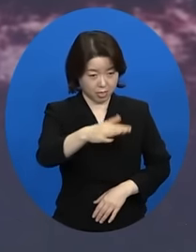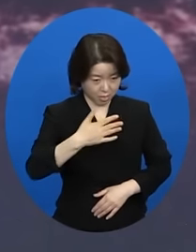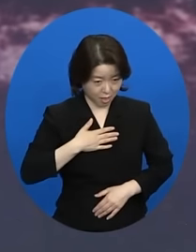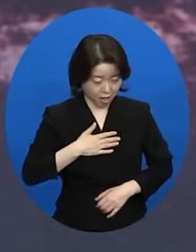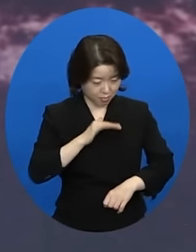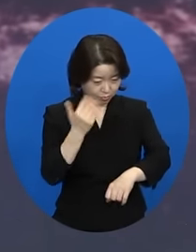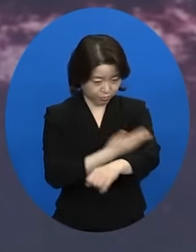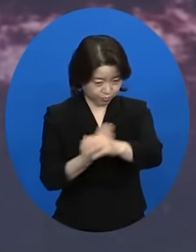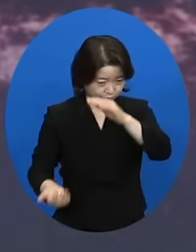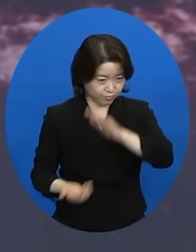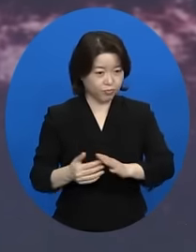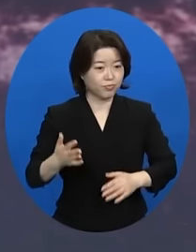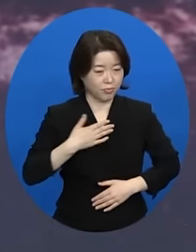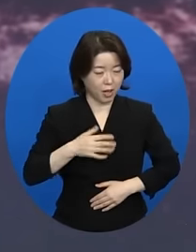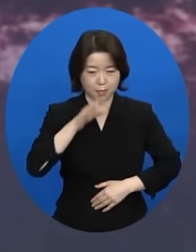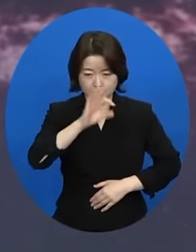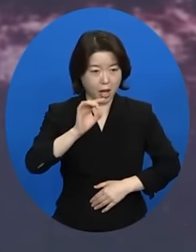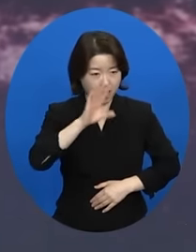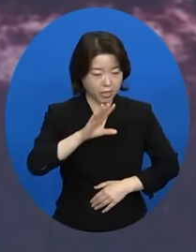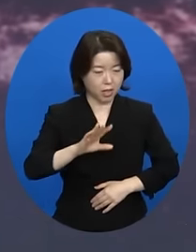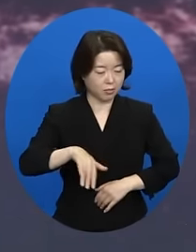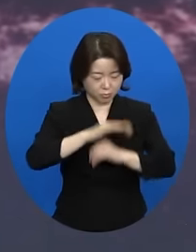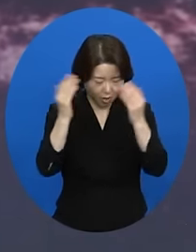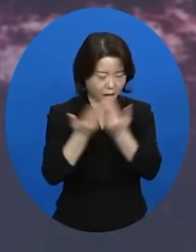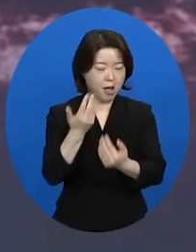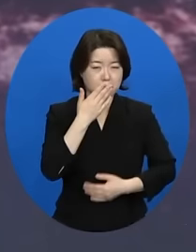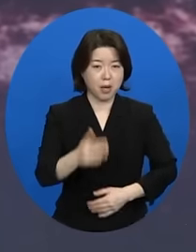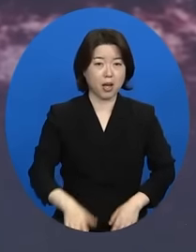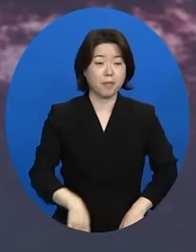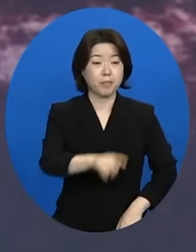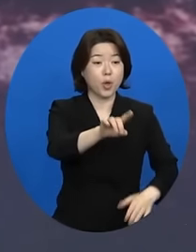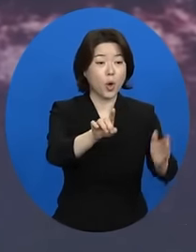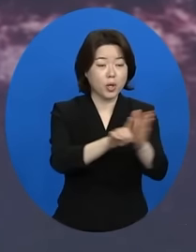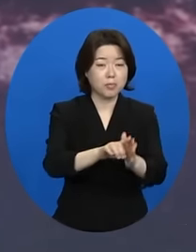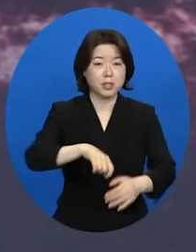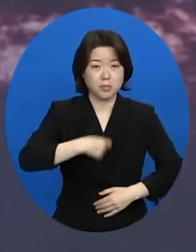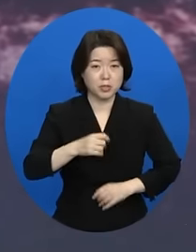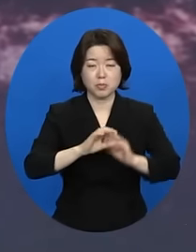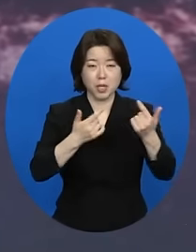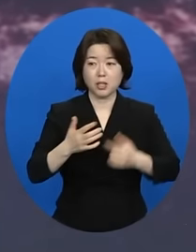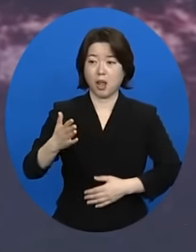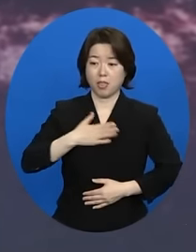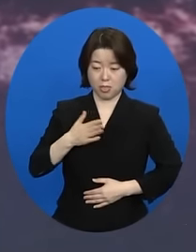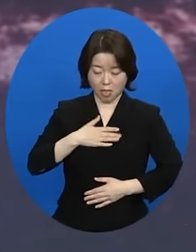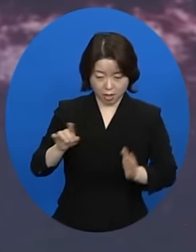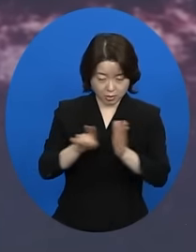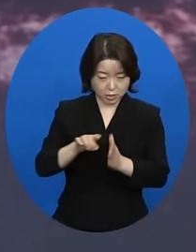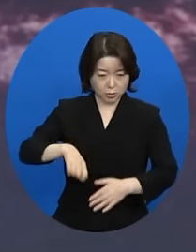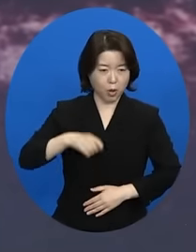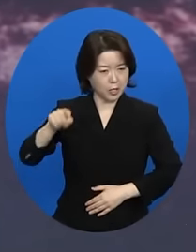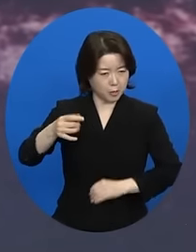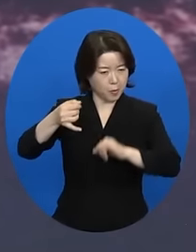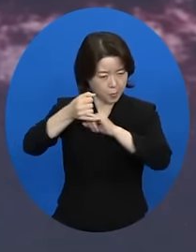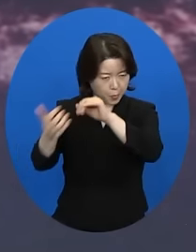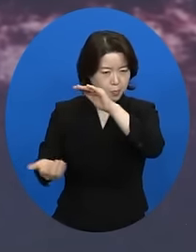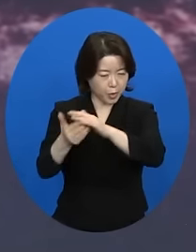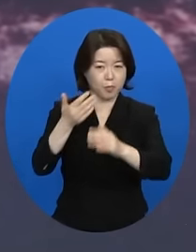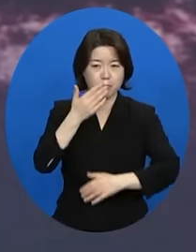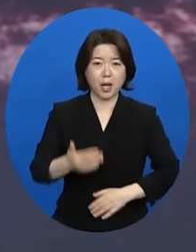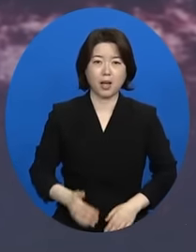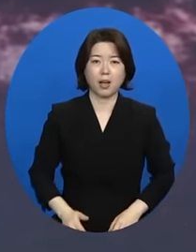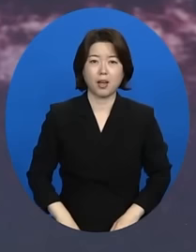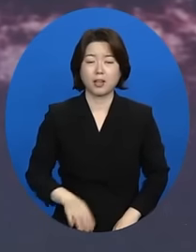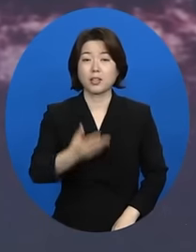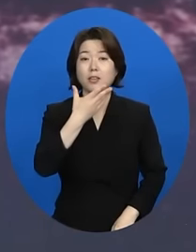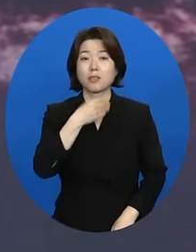없는 하나님이야. 너의 믿음 너의 신실함이 아니라 나의 신실함으로 이걸 반드시 이룰 거야. 여러분 이거 복음